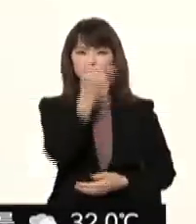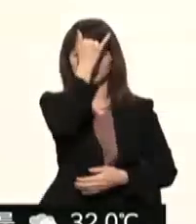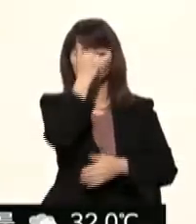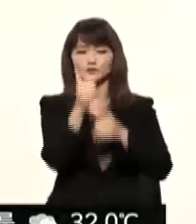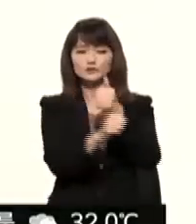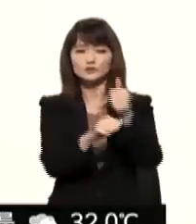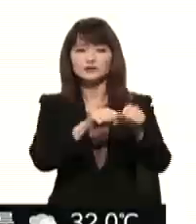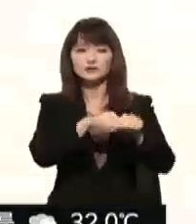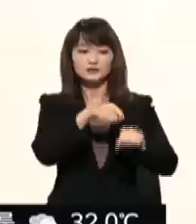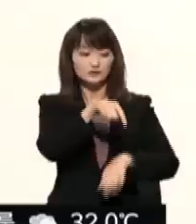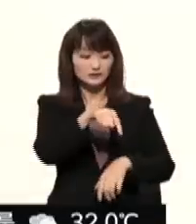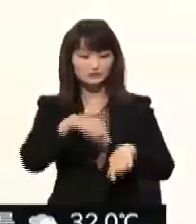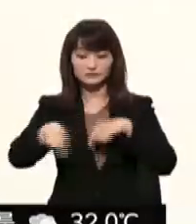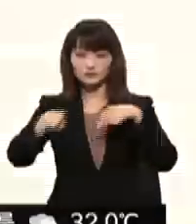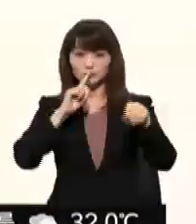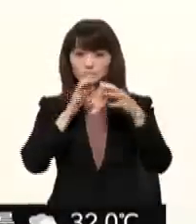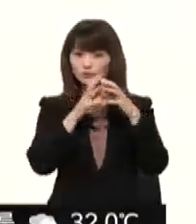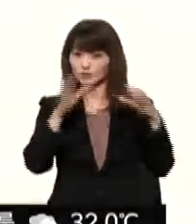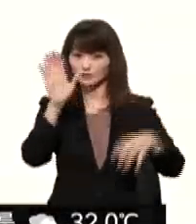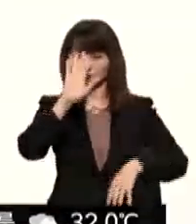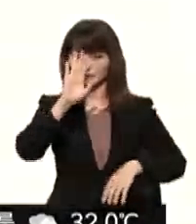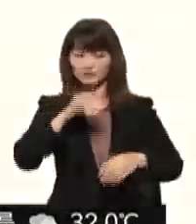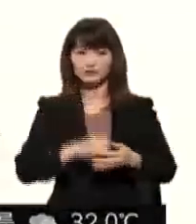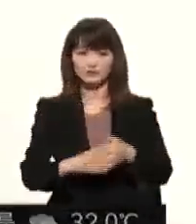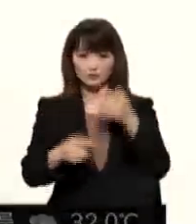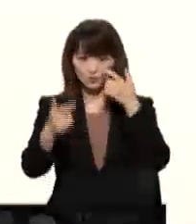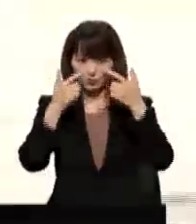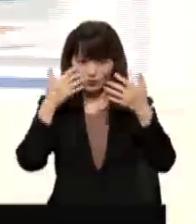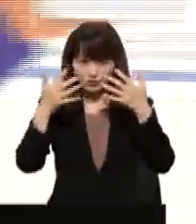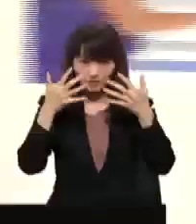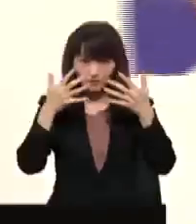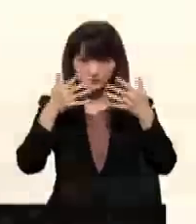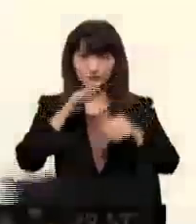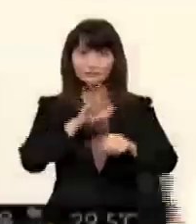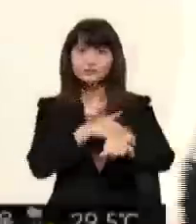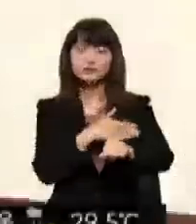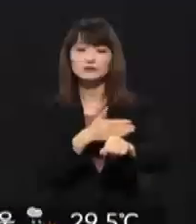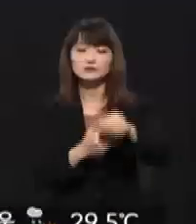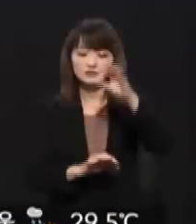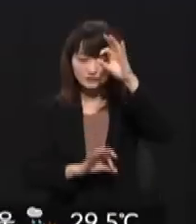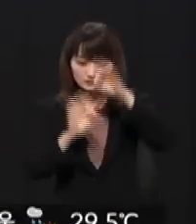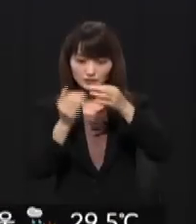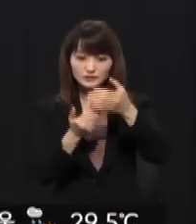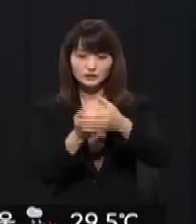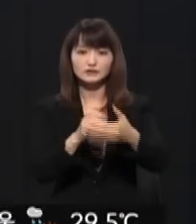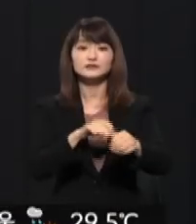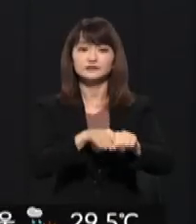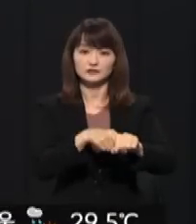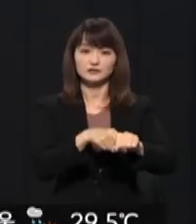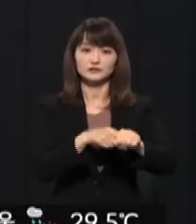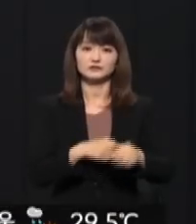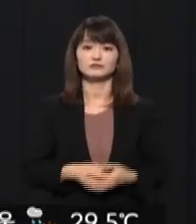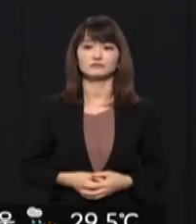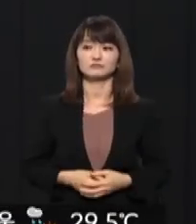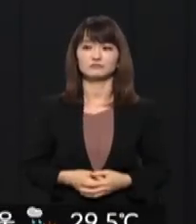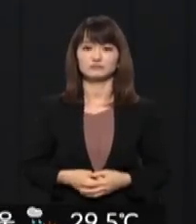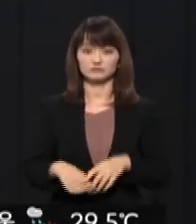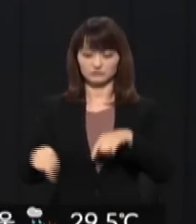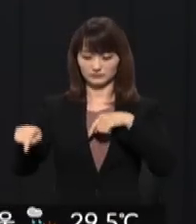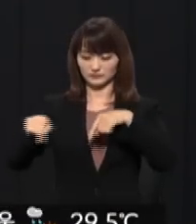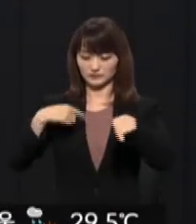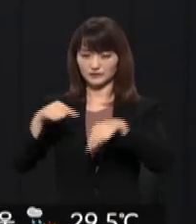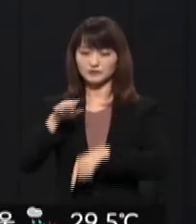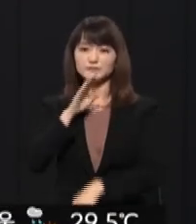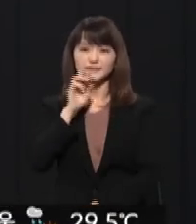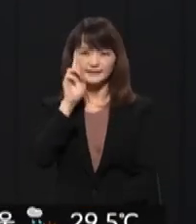윤리위의 징계는 정치적으로 논란이 하나도 없는 명백하고 명백하게 잘못된 사건에 대해서 징계를 하는 것이지 그럼 정치적으로